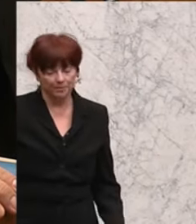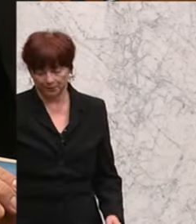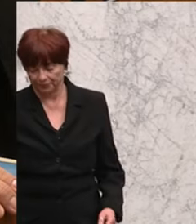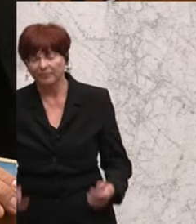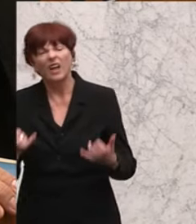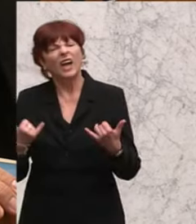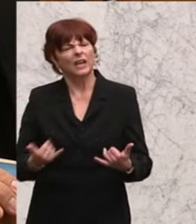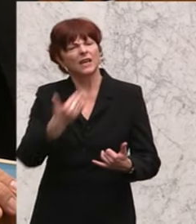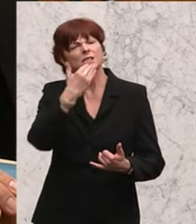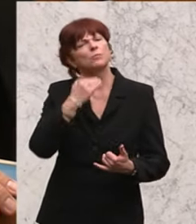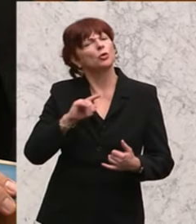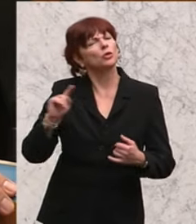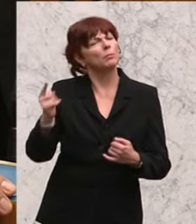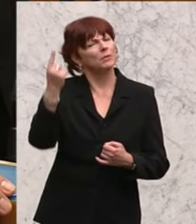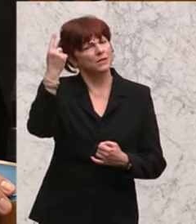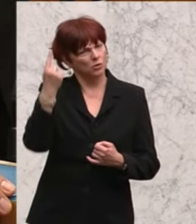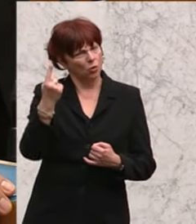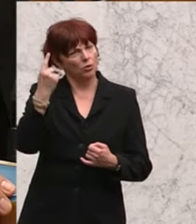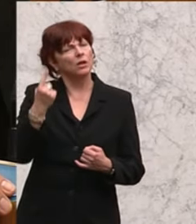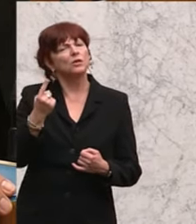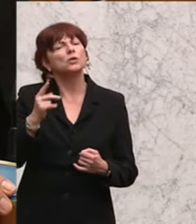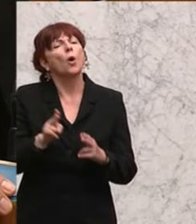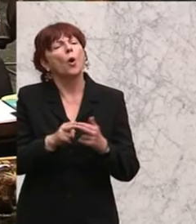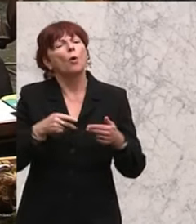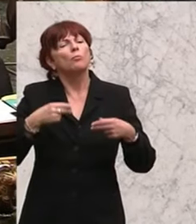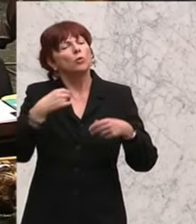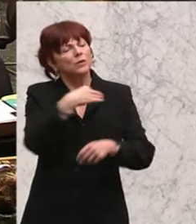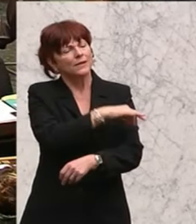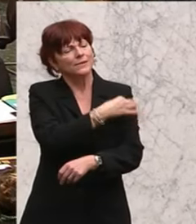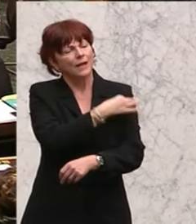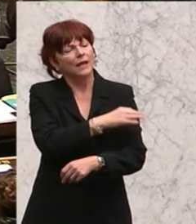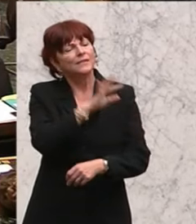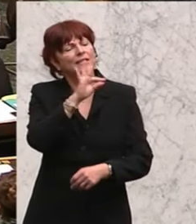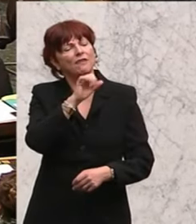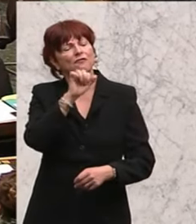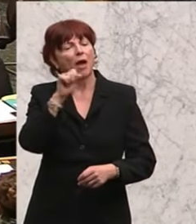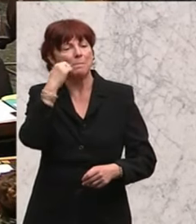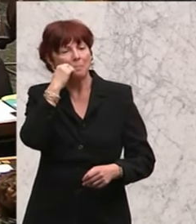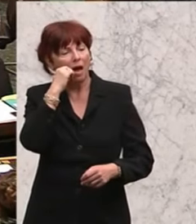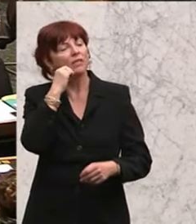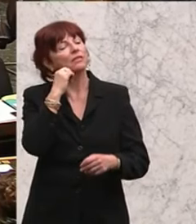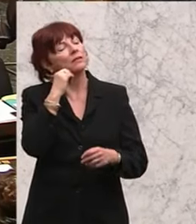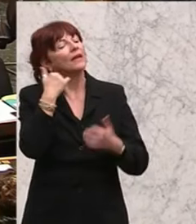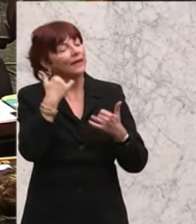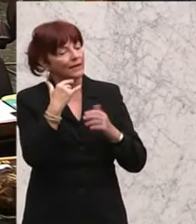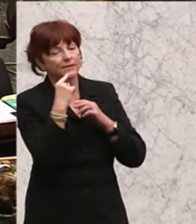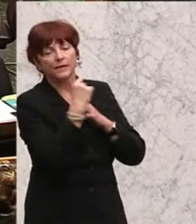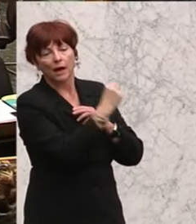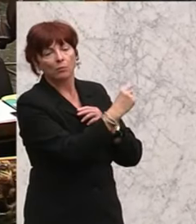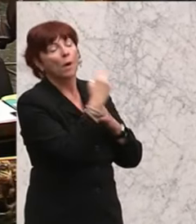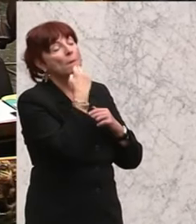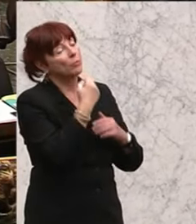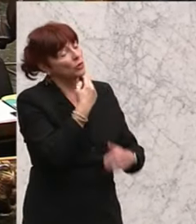besonders beim scheidenden Bundeskanzler Werner Faymann bedanken. Er hat Österreich in den vergangenen 8 Jahren in schwierigen Zeiten